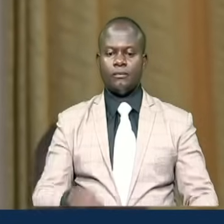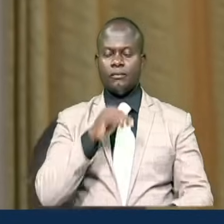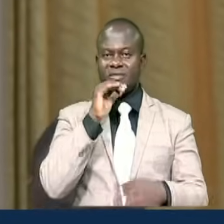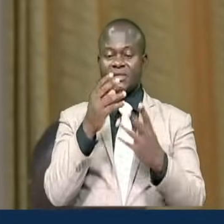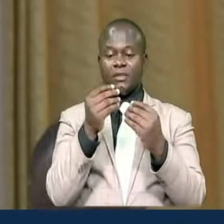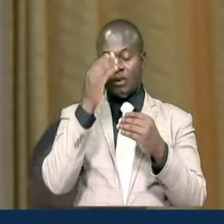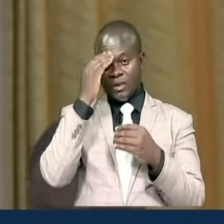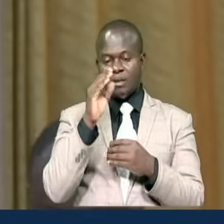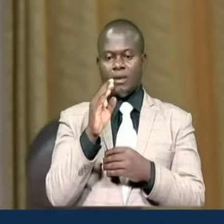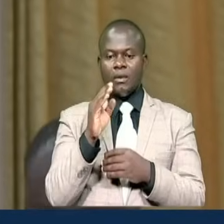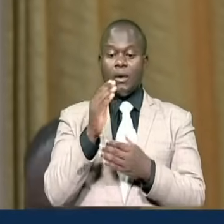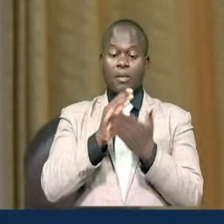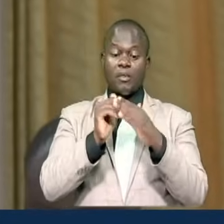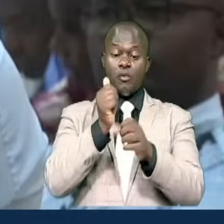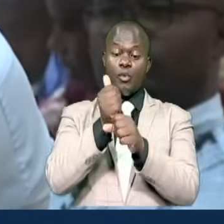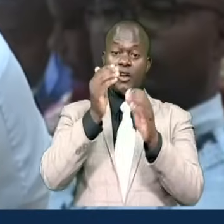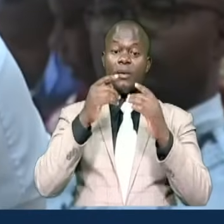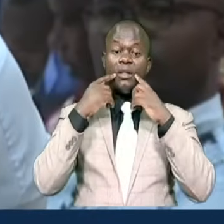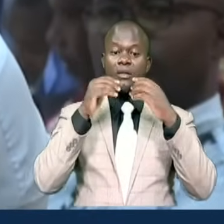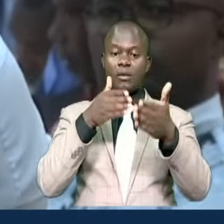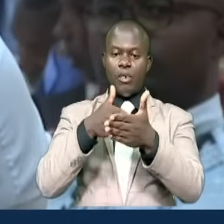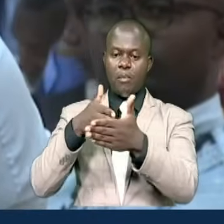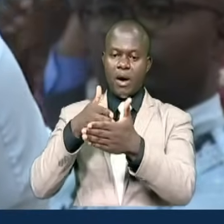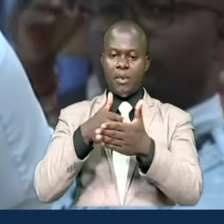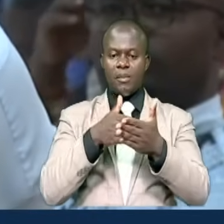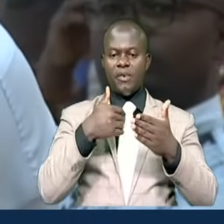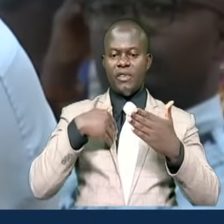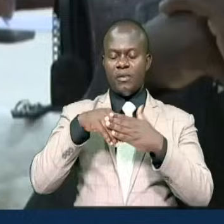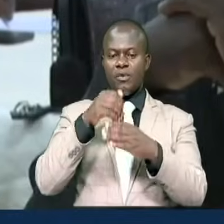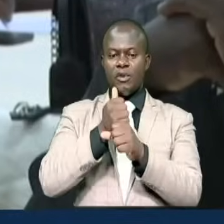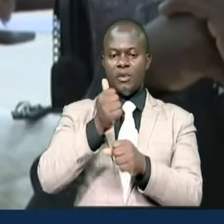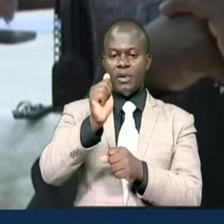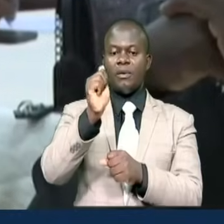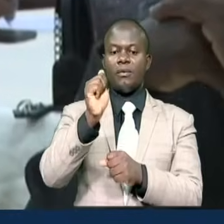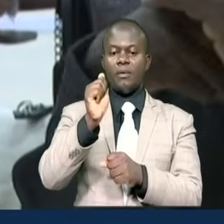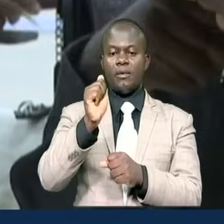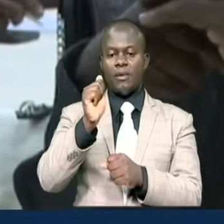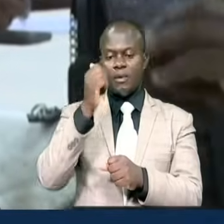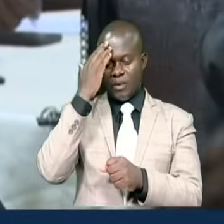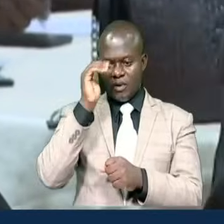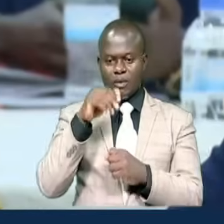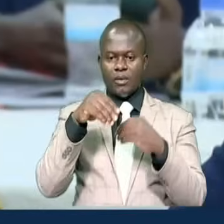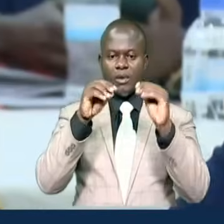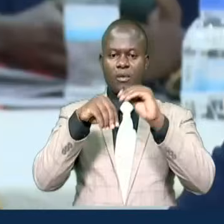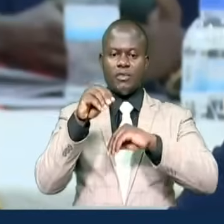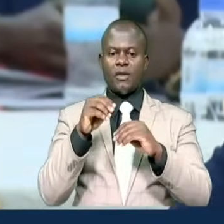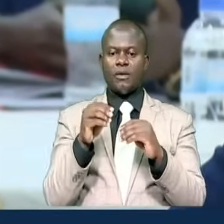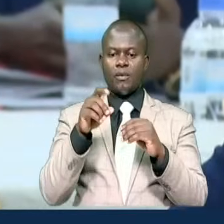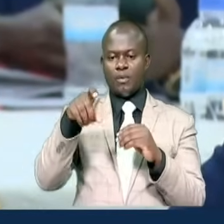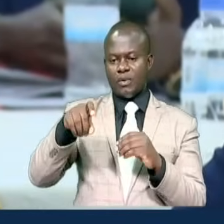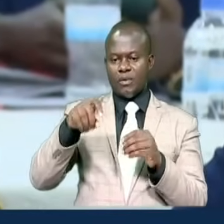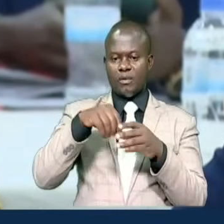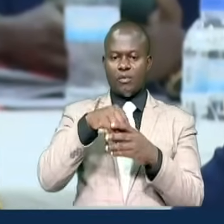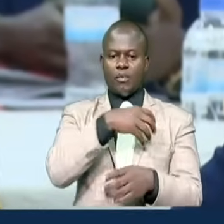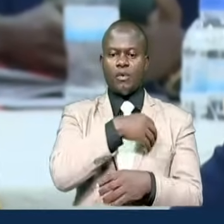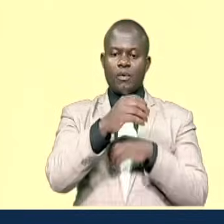Bamwe mu bikorera bavuga ko hari imbogamizi bahura nazo mu mikorere yabo urambye kugira ngo batange umusaruro ukenewe mu